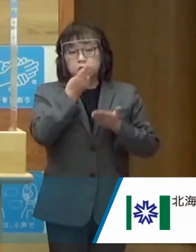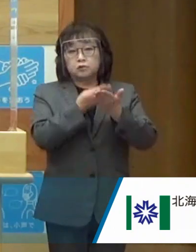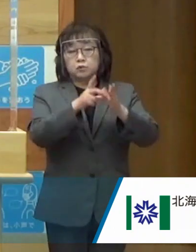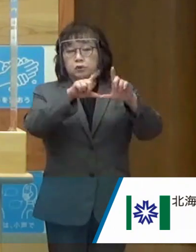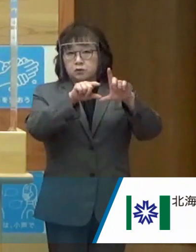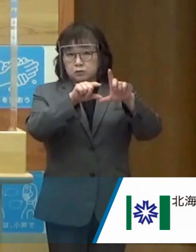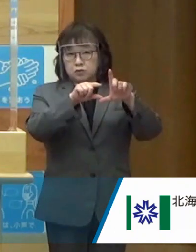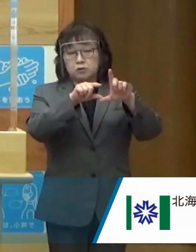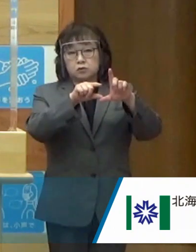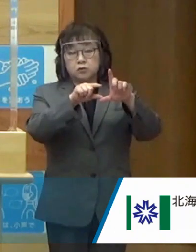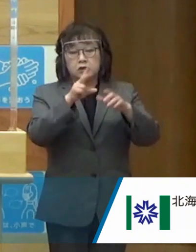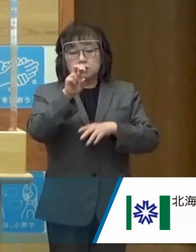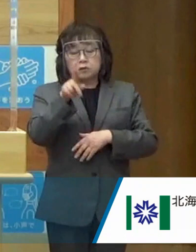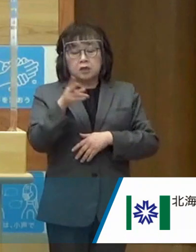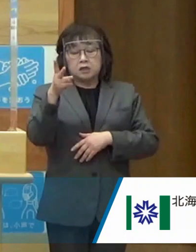用率についても